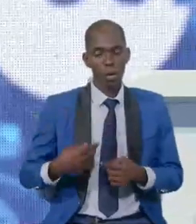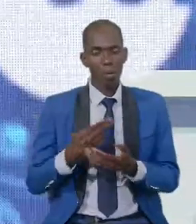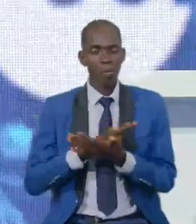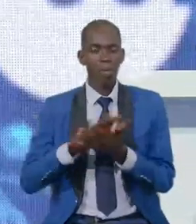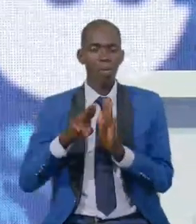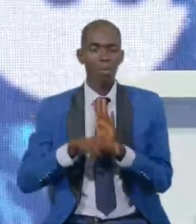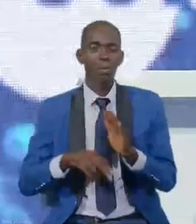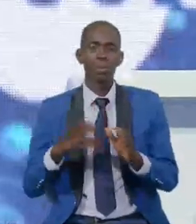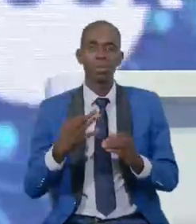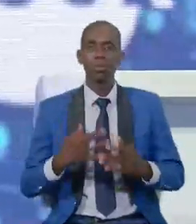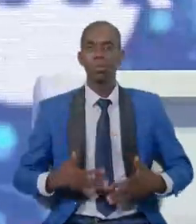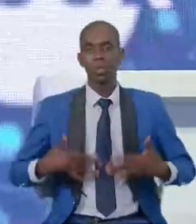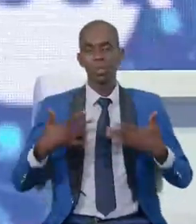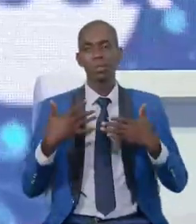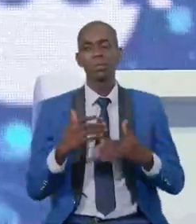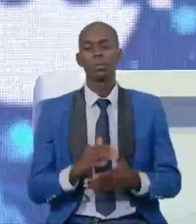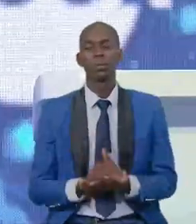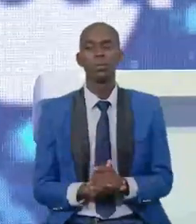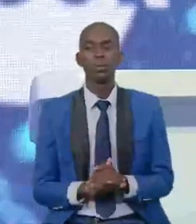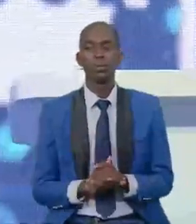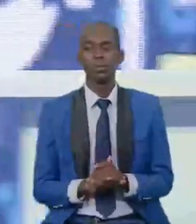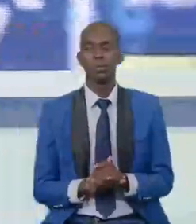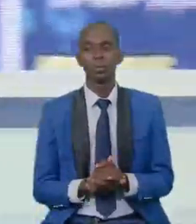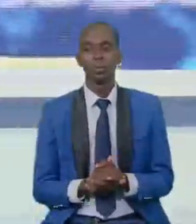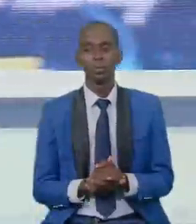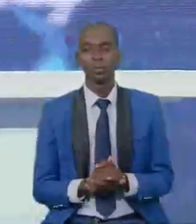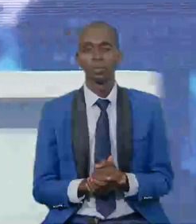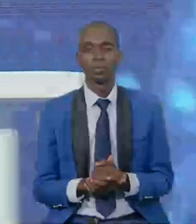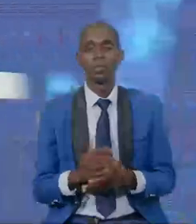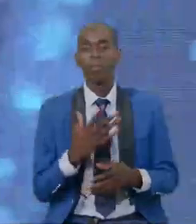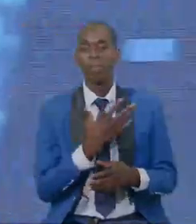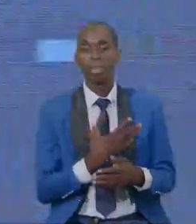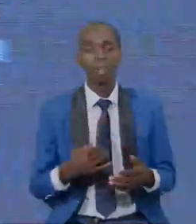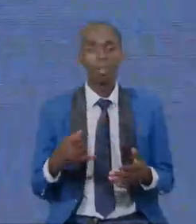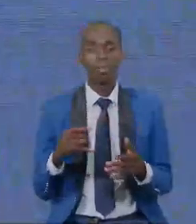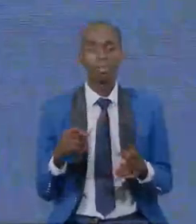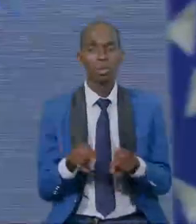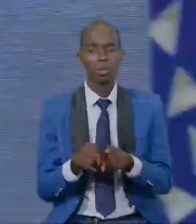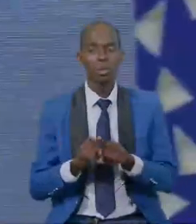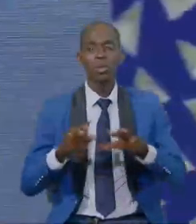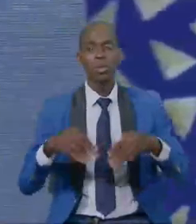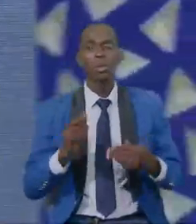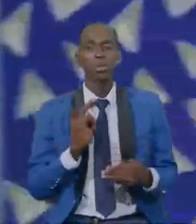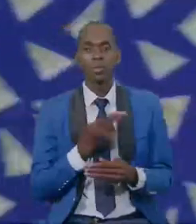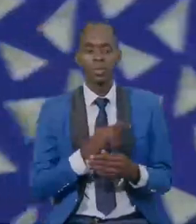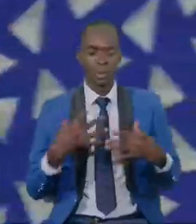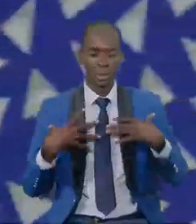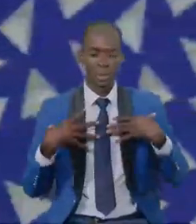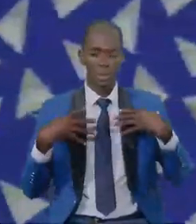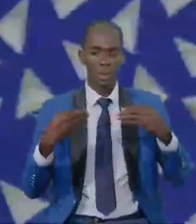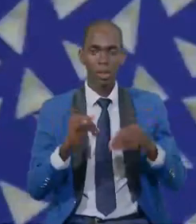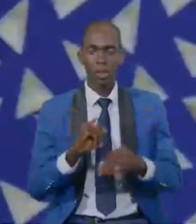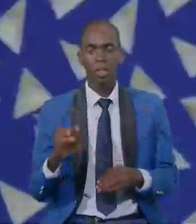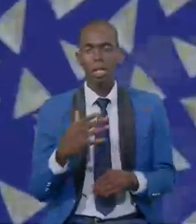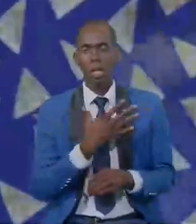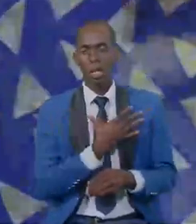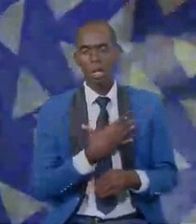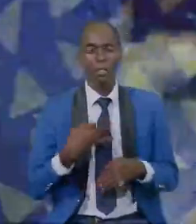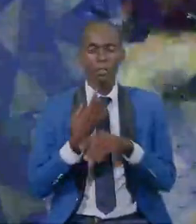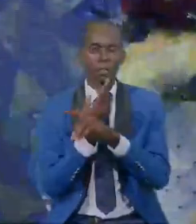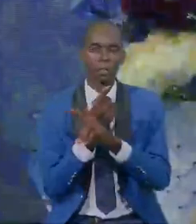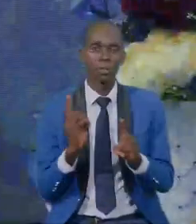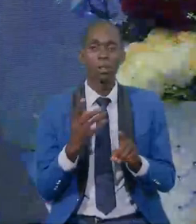C'est le sacrifice qui nous donne la pureté de cœur, la sainteté de vie. Cela nous offre aussi la